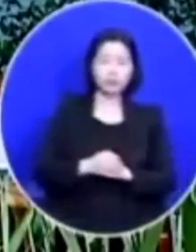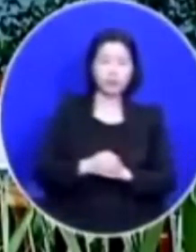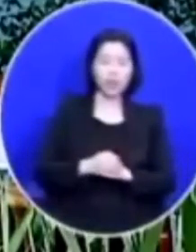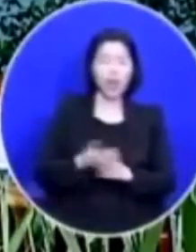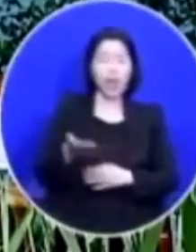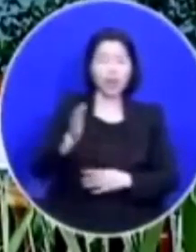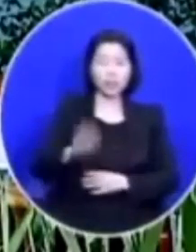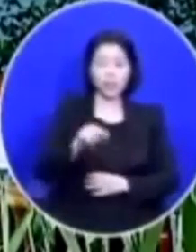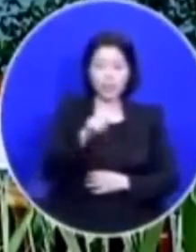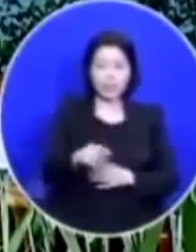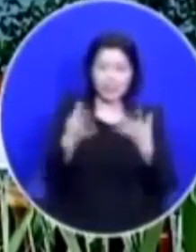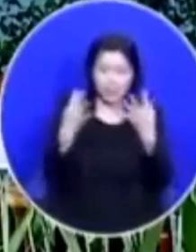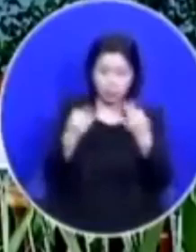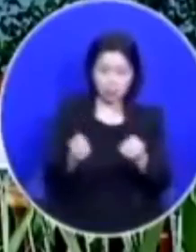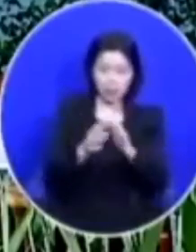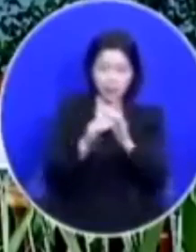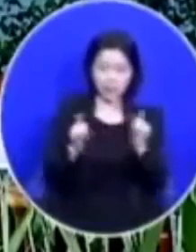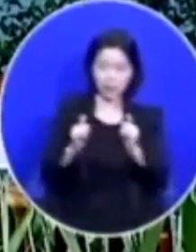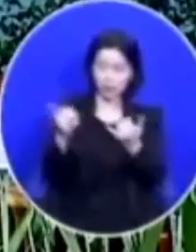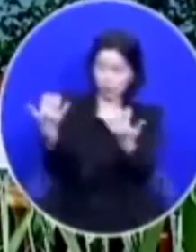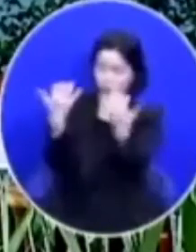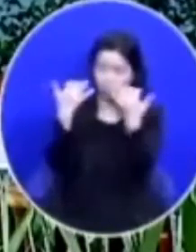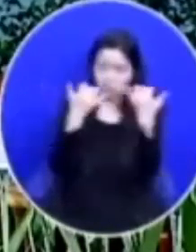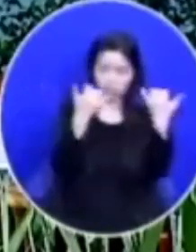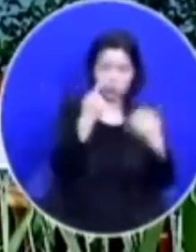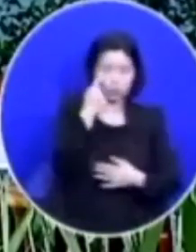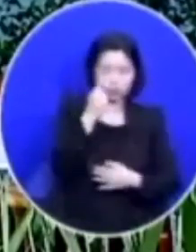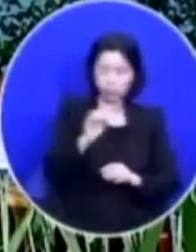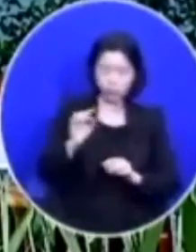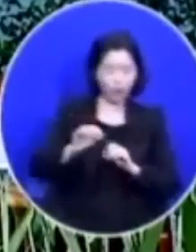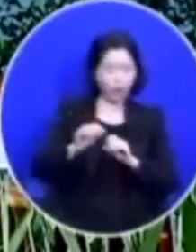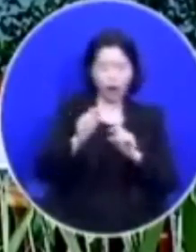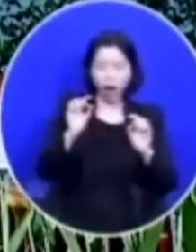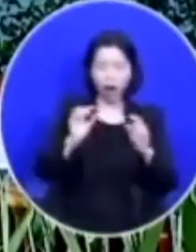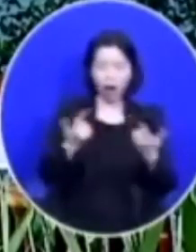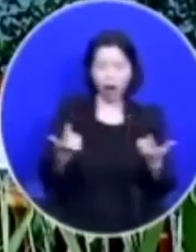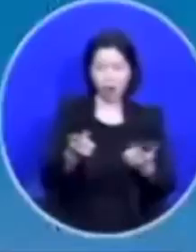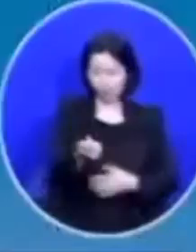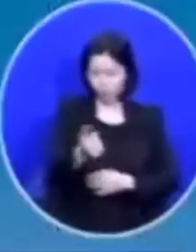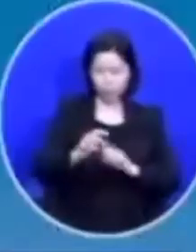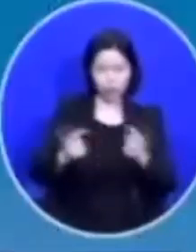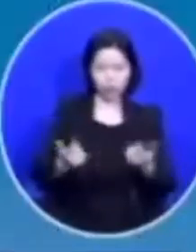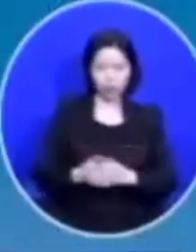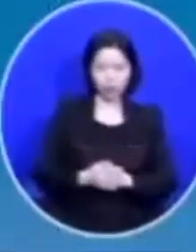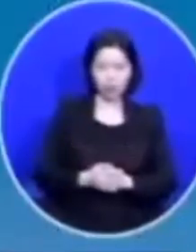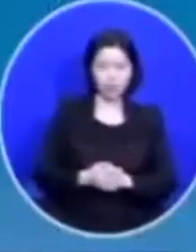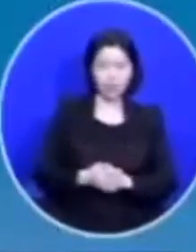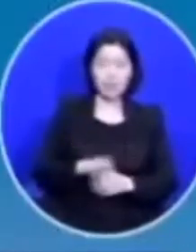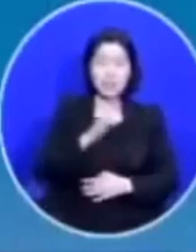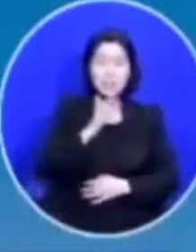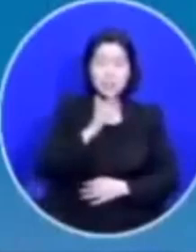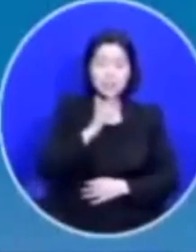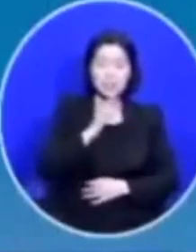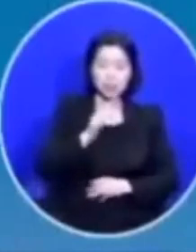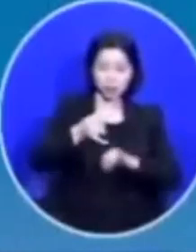그런데 그 많은 사람들이 보는 눈은 아무것도 아니에요 실제로 우리가 반드시 기억해야